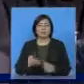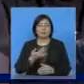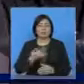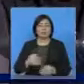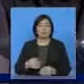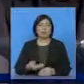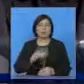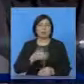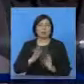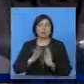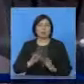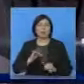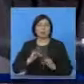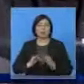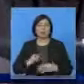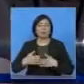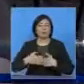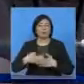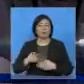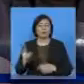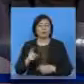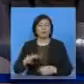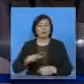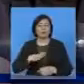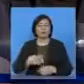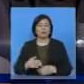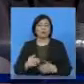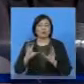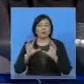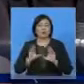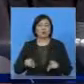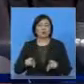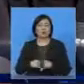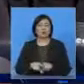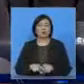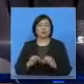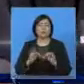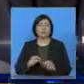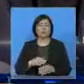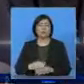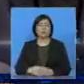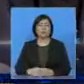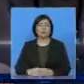Я хочу только справедливого наказания, чтобы все было по закону и только справедливого наказания. Больше ничего я не хочу.